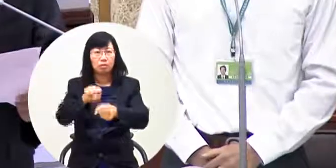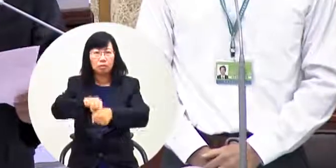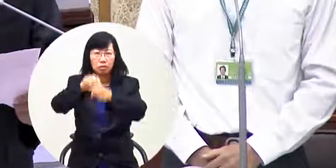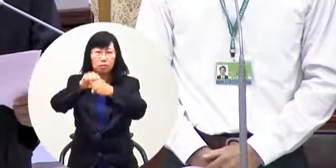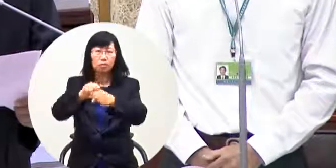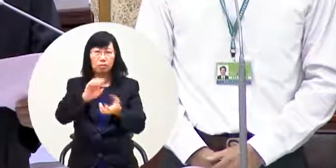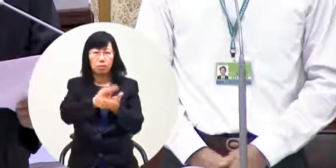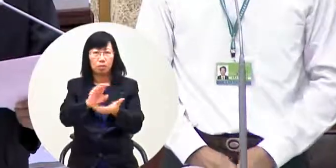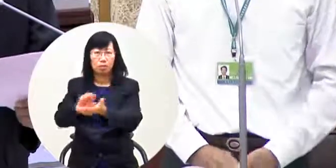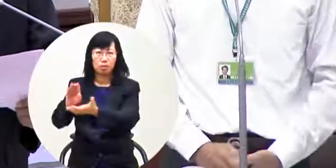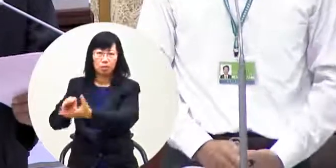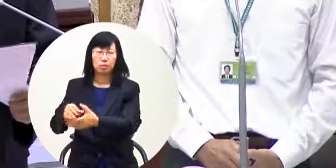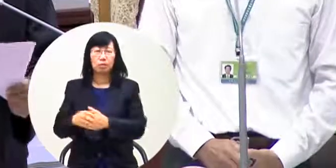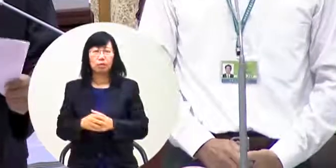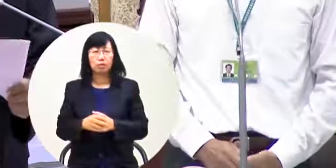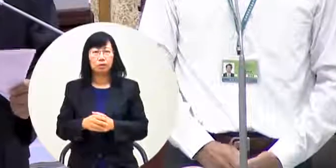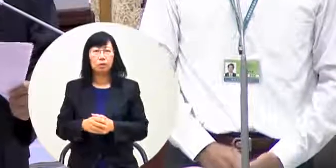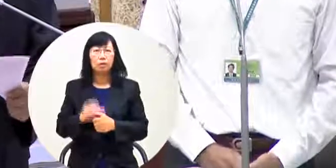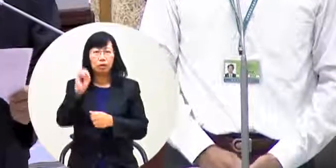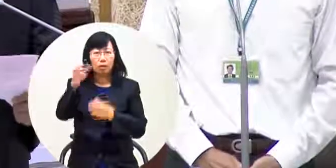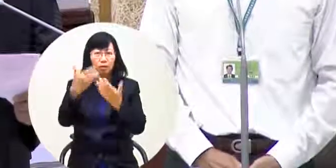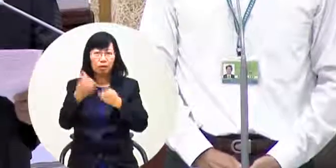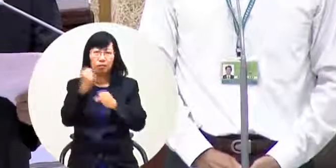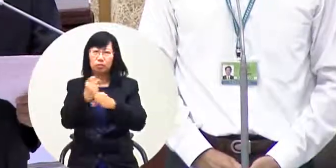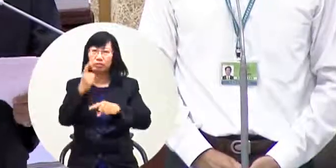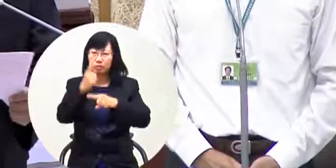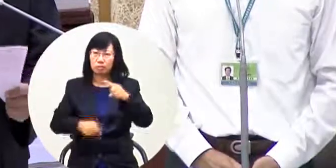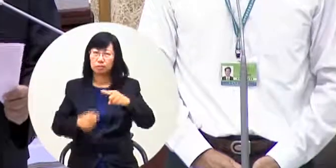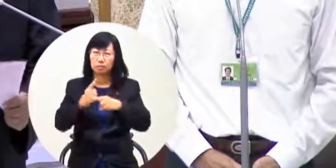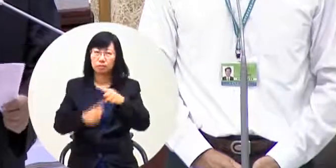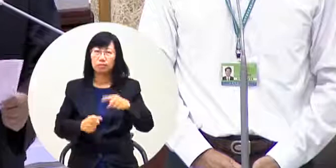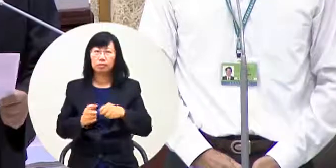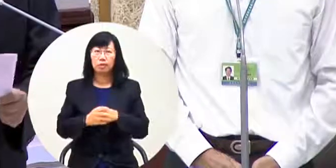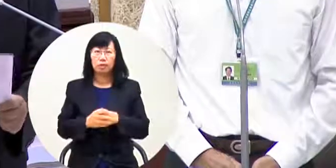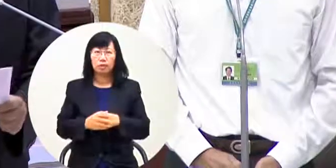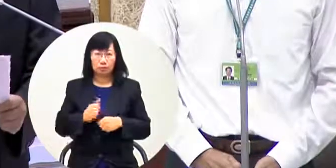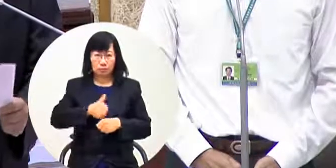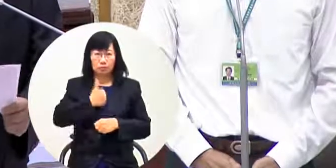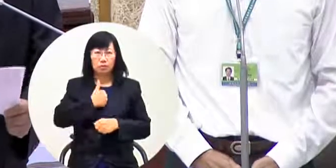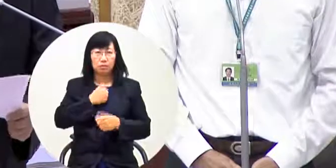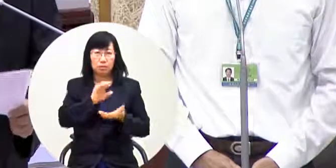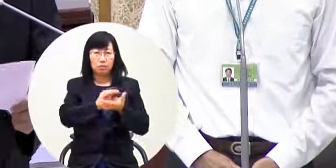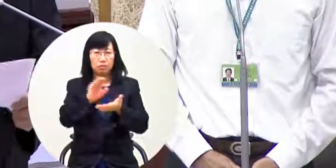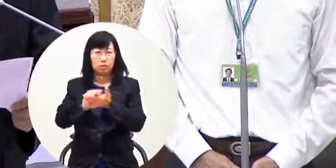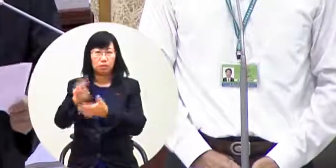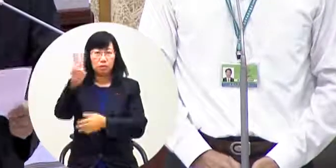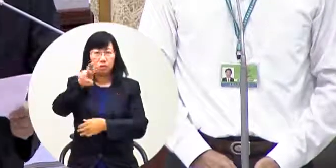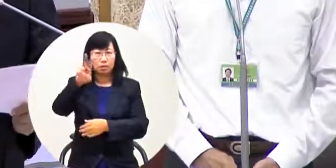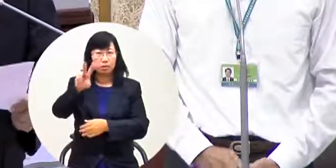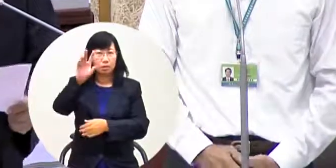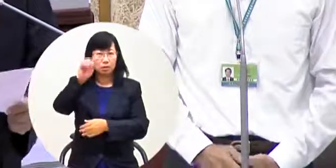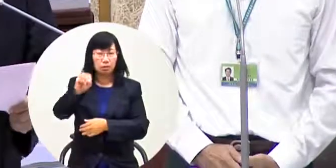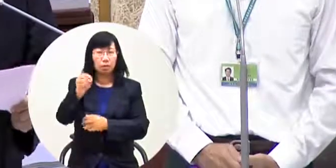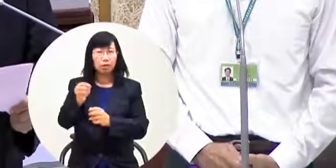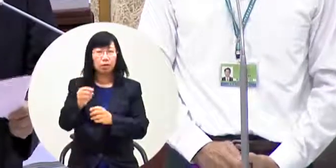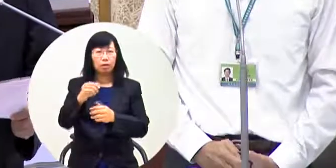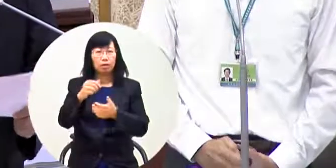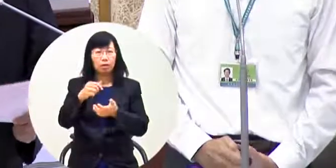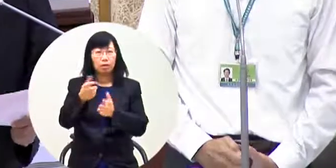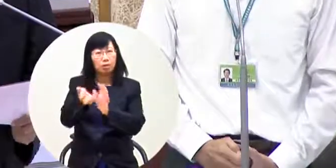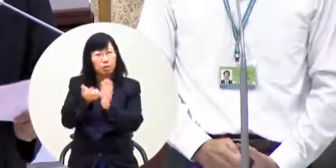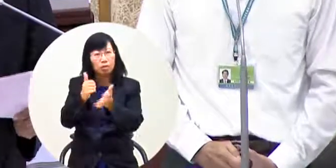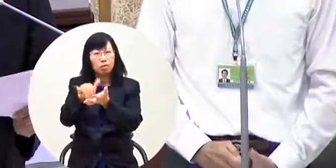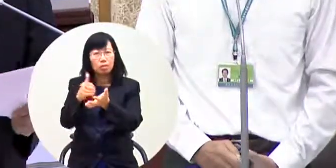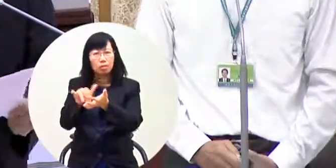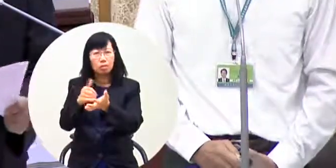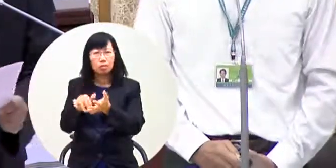吊子啦，我觉得这个停车位如果单单就2000万的停车规划，那应该有进步，那我需要这方面的进一步的